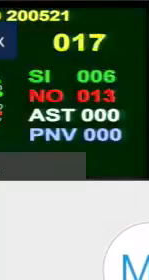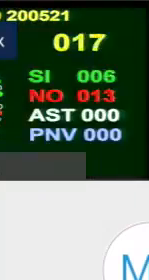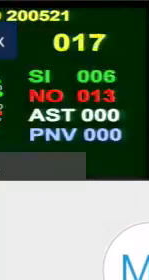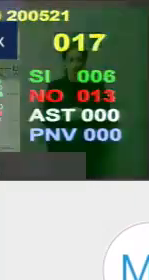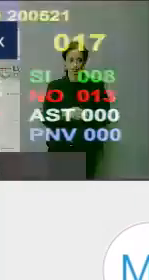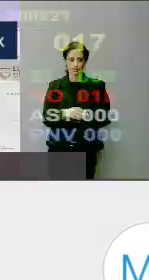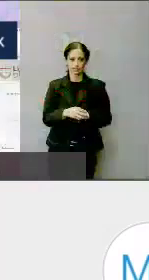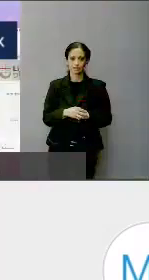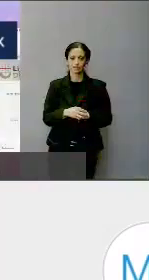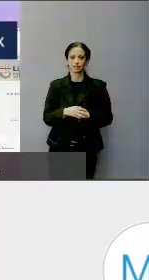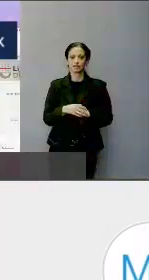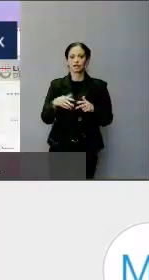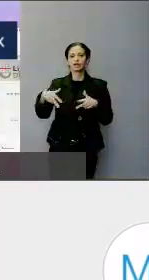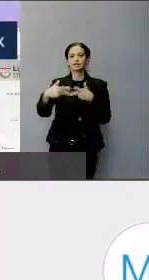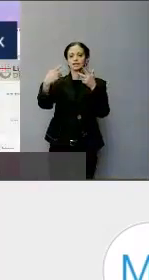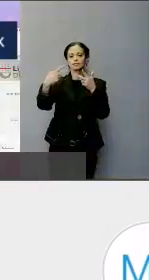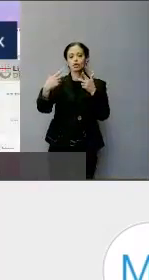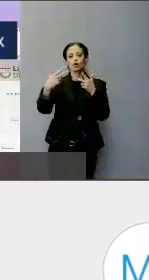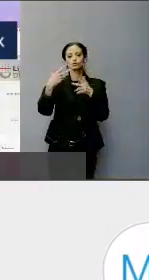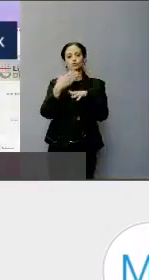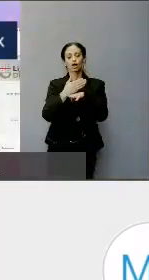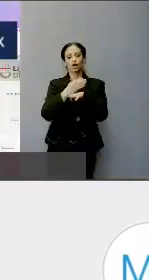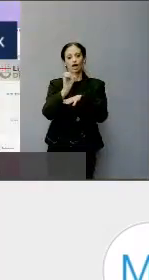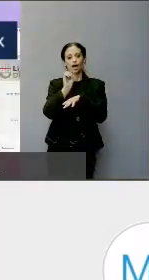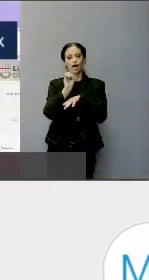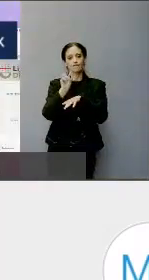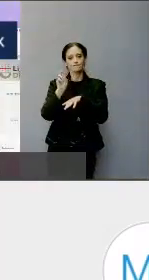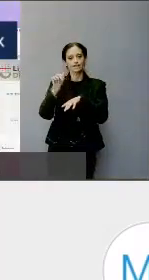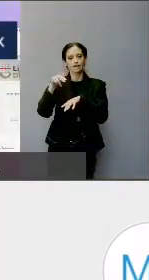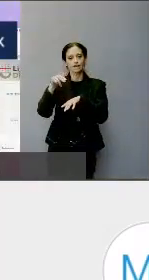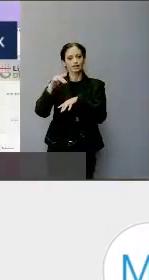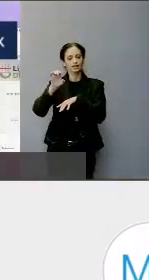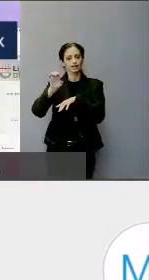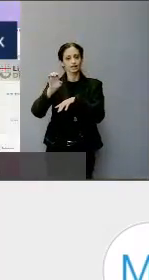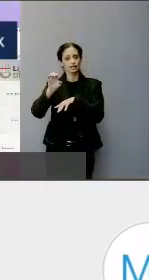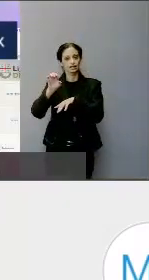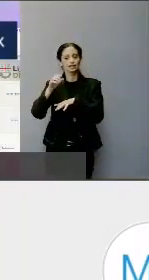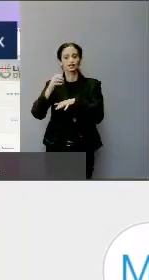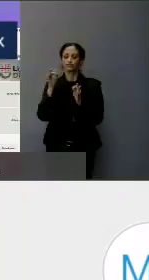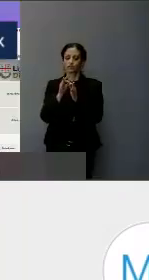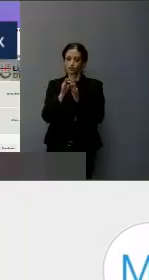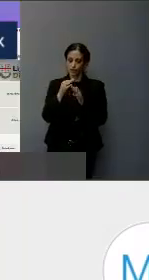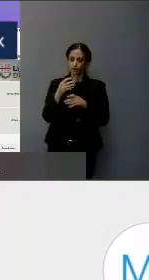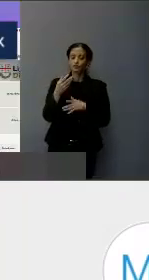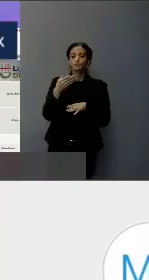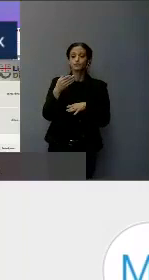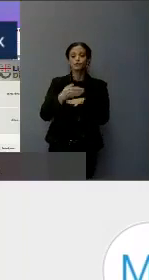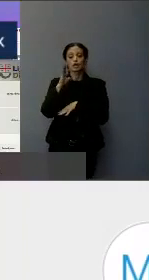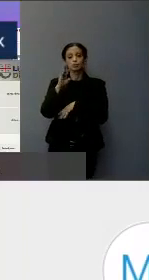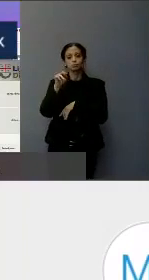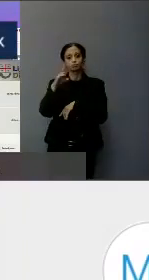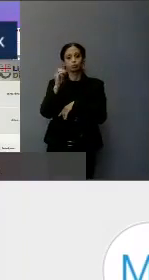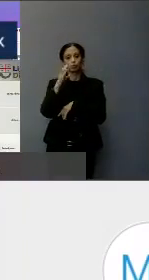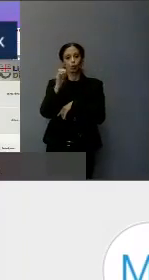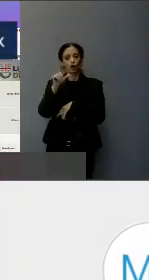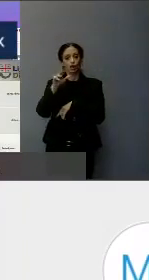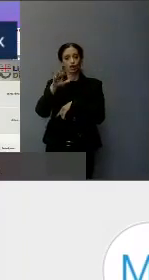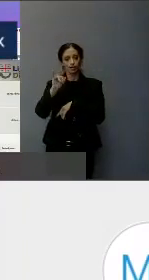da remoto se vuole un 136 consigliera venete favorevole consigliera bruccoleri